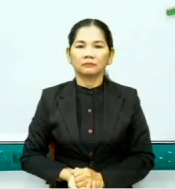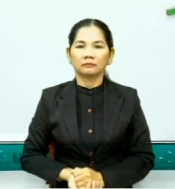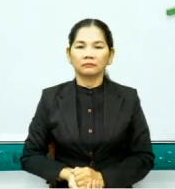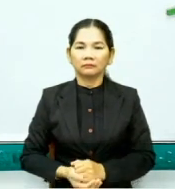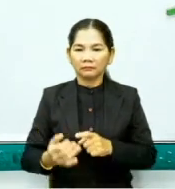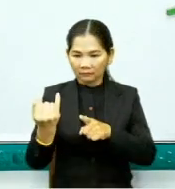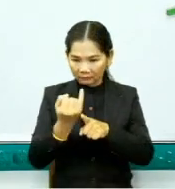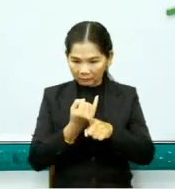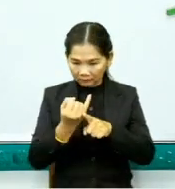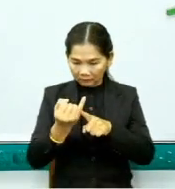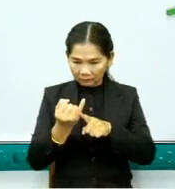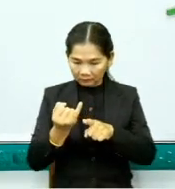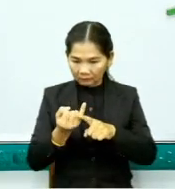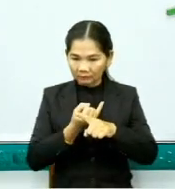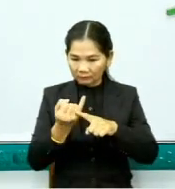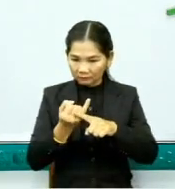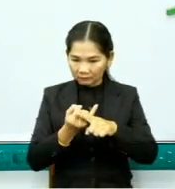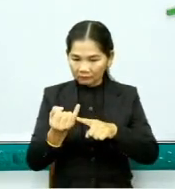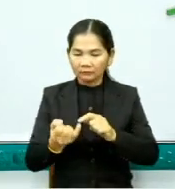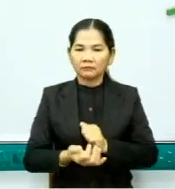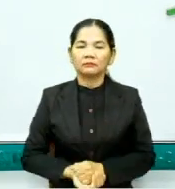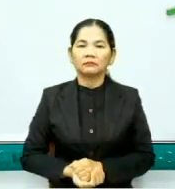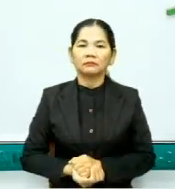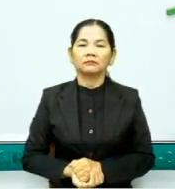ụ xa hạ cầm